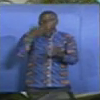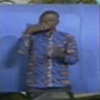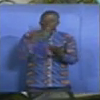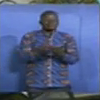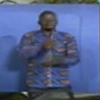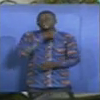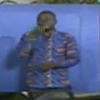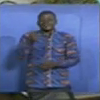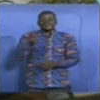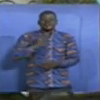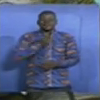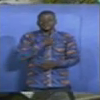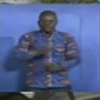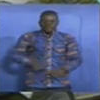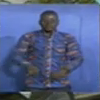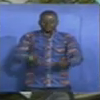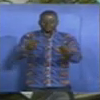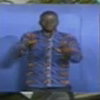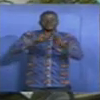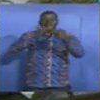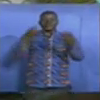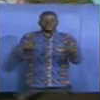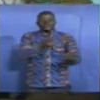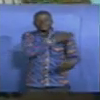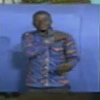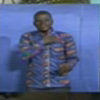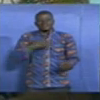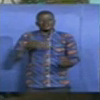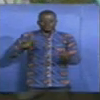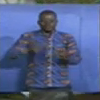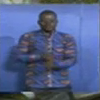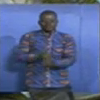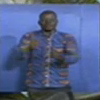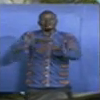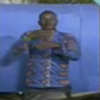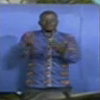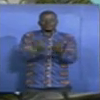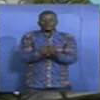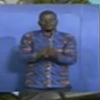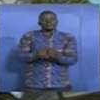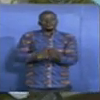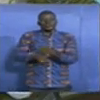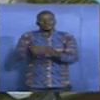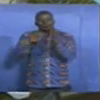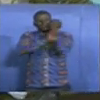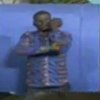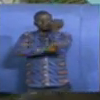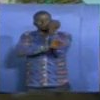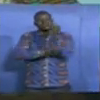allons poursuivre ce journal et puis nous suivrons le match avec vous après. Hors de chez nous, on apprend que plus